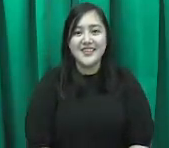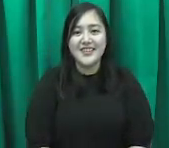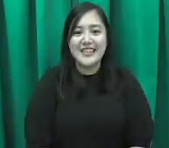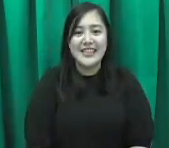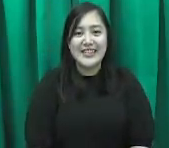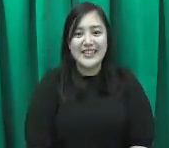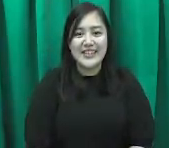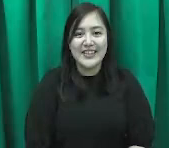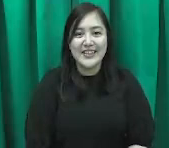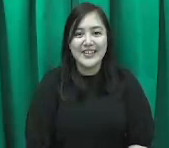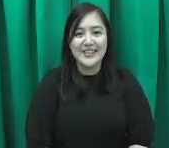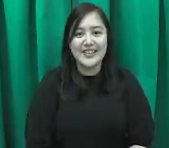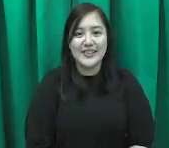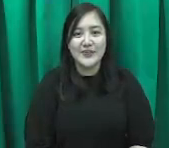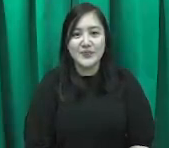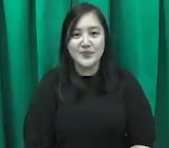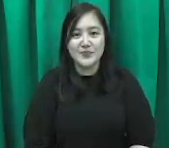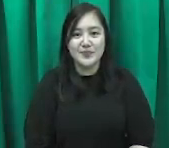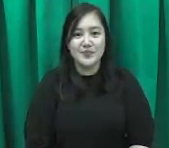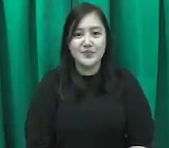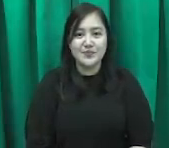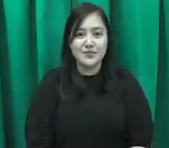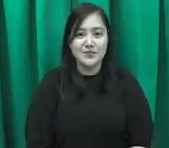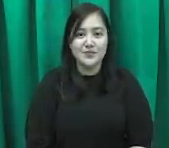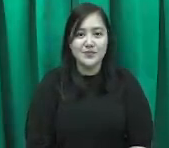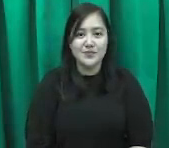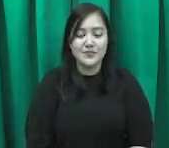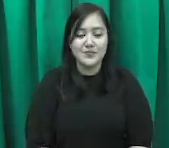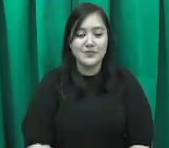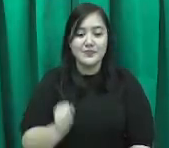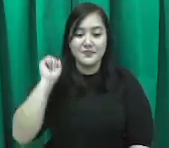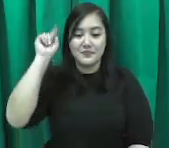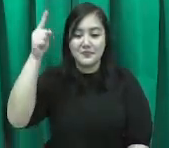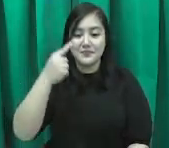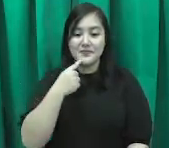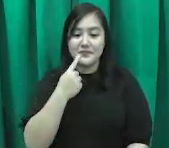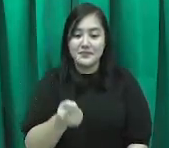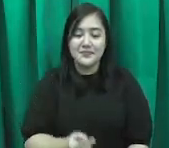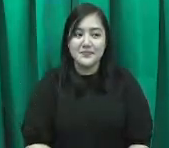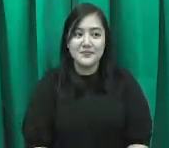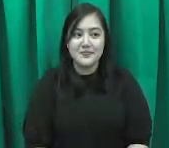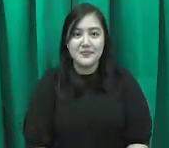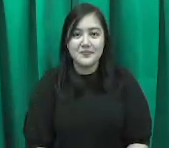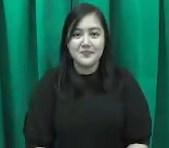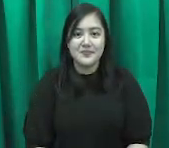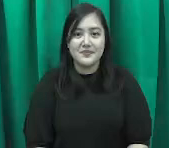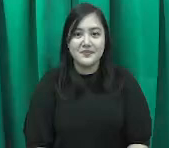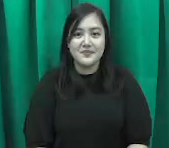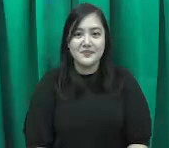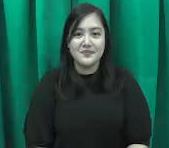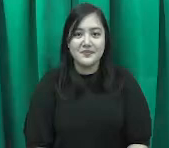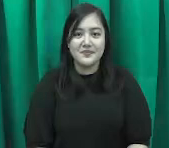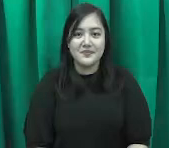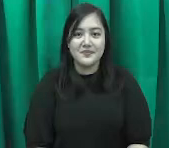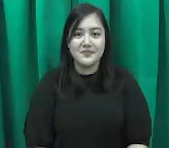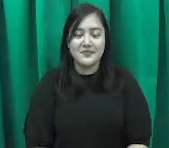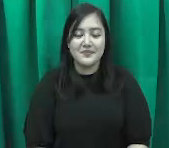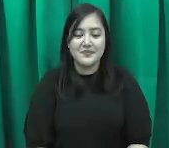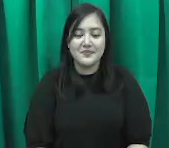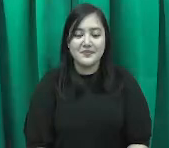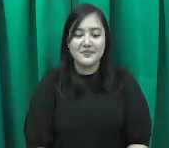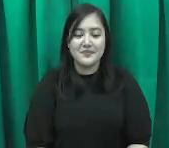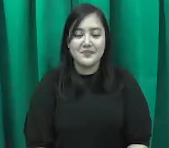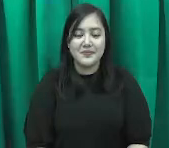supporting comprehensive verses yan. Ka. Comprehensive. Complete yung nilatag mo sa kanya. Yes. O sino ba ba ang mag-ayaw sa'yo? Yes. Di ba? So, ganun